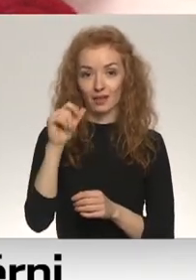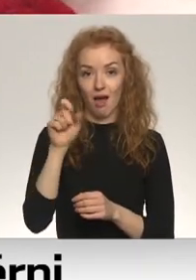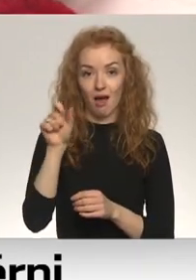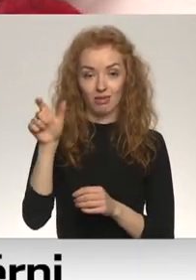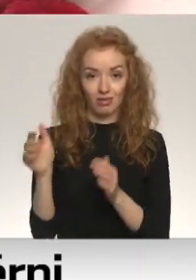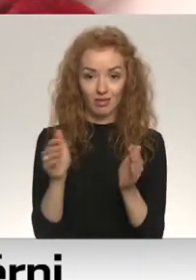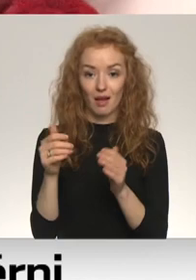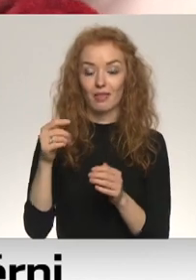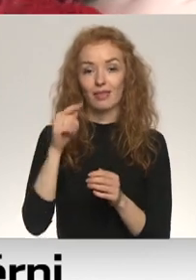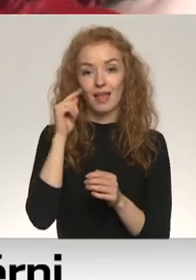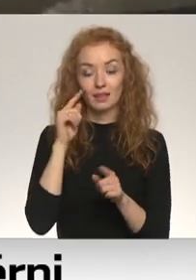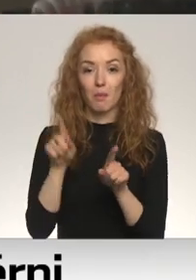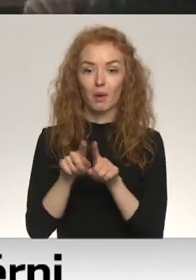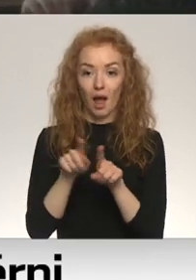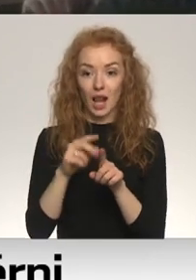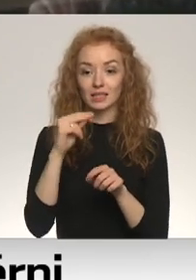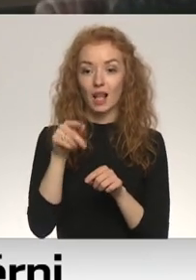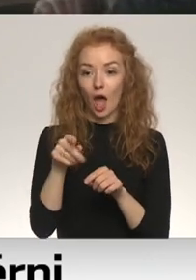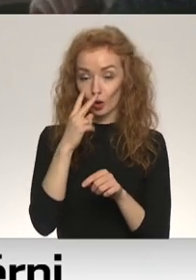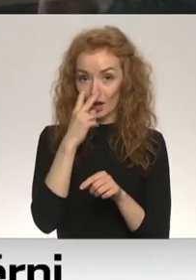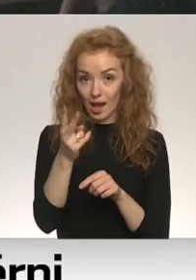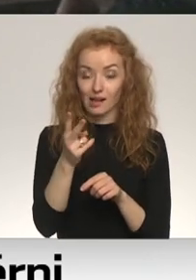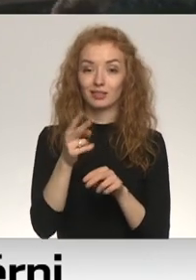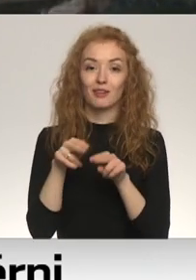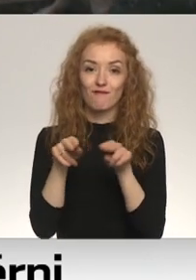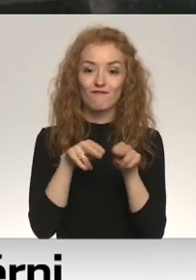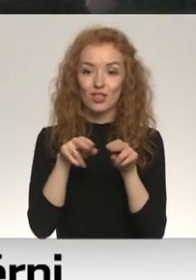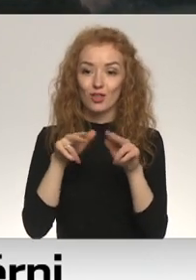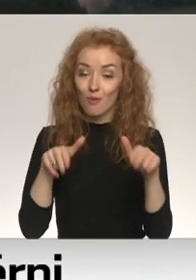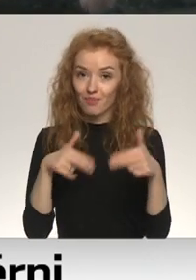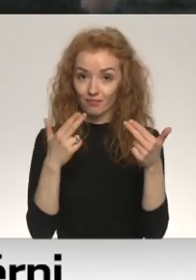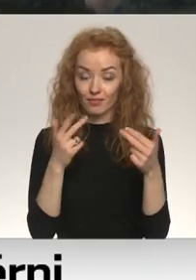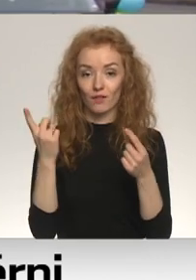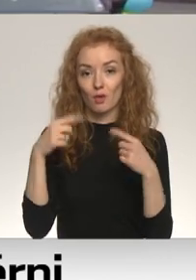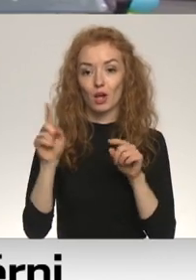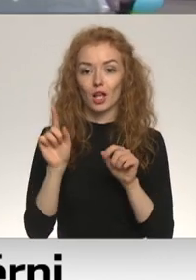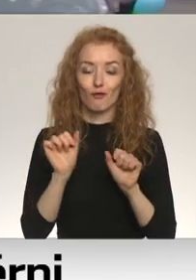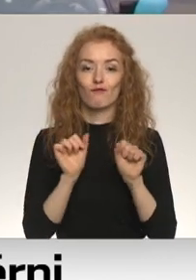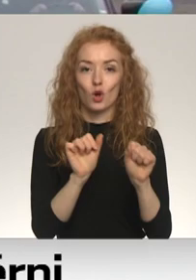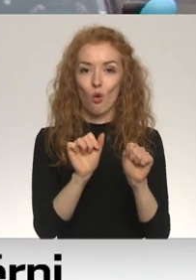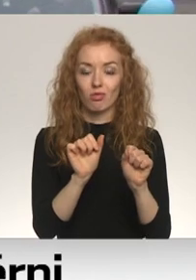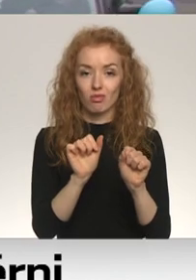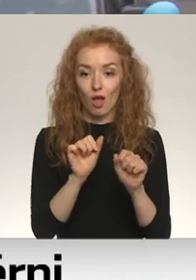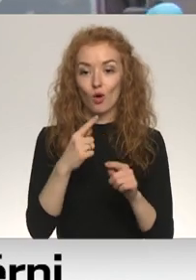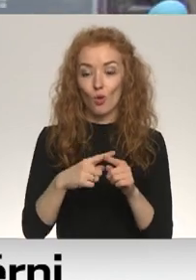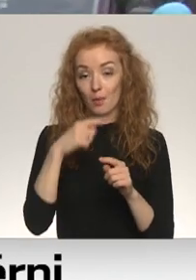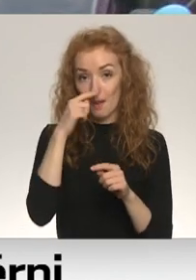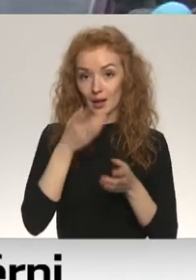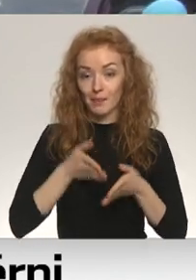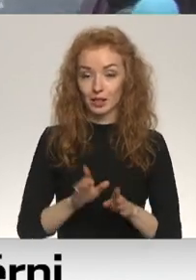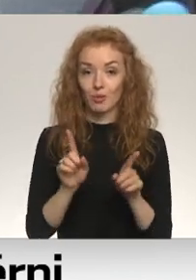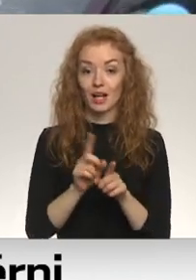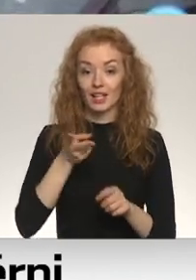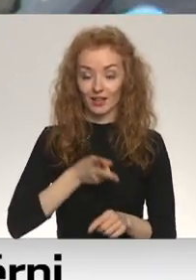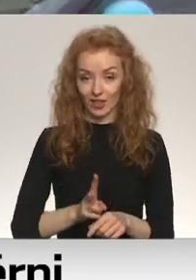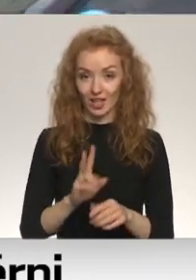Zlata. Tētis un brālis Zlatu ieraudzīja video zvanā. Esot frontes ierakumos, Rīgas dzemdību namā martā piedzemuši arī